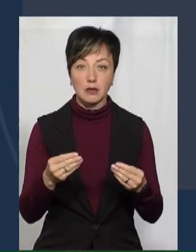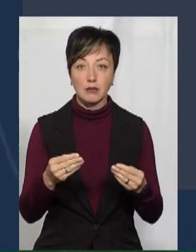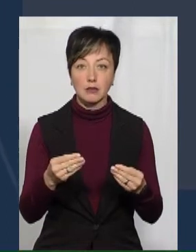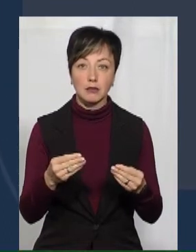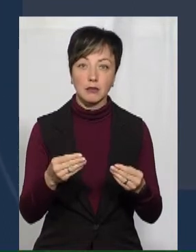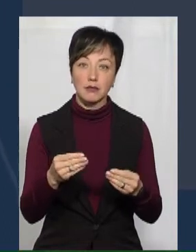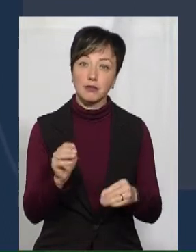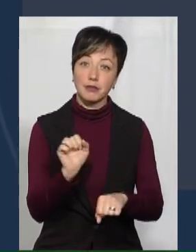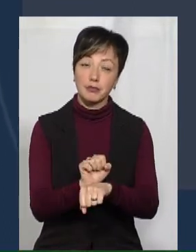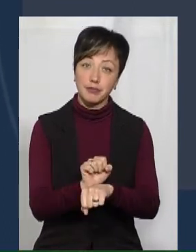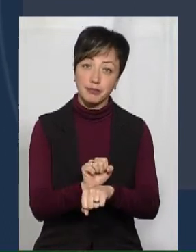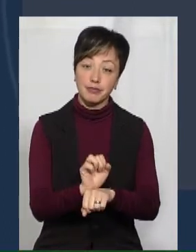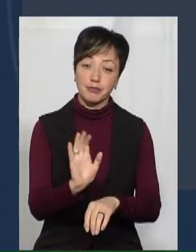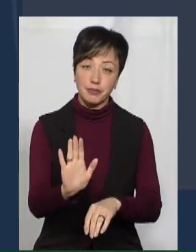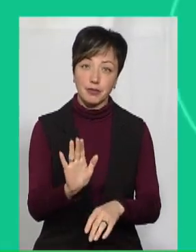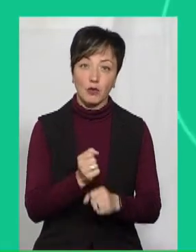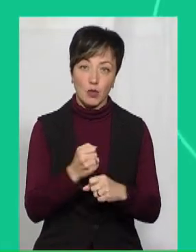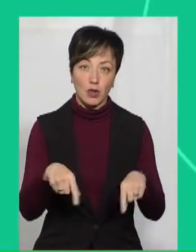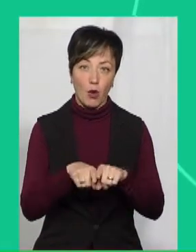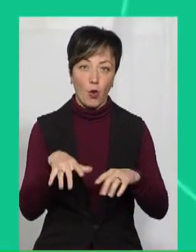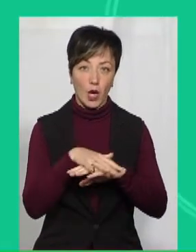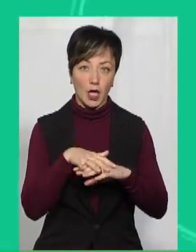про припинення роботи такого ринку.